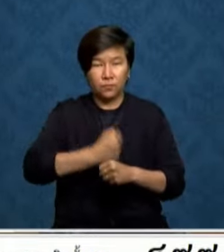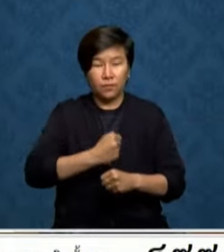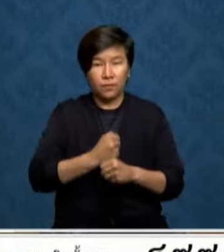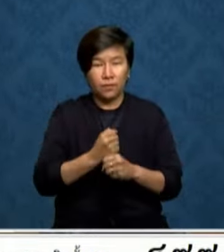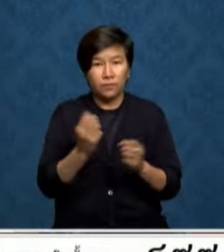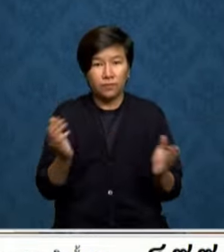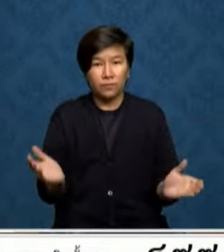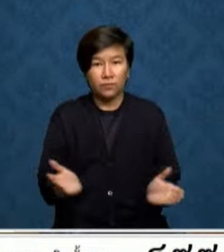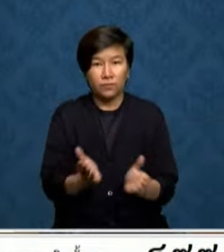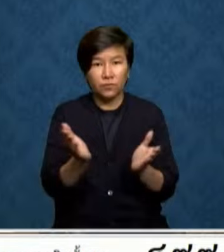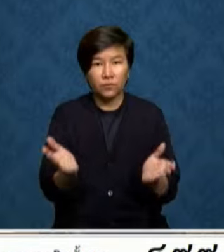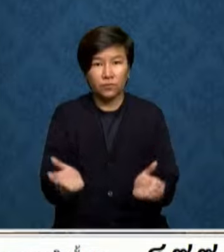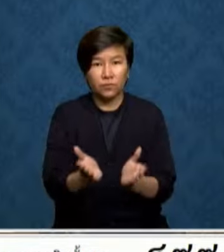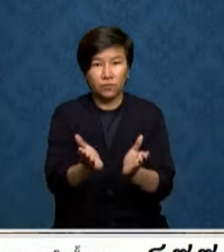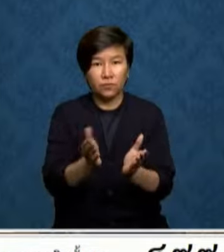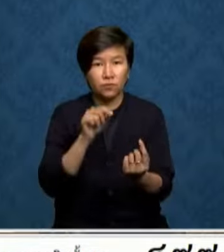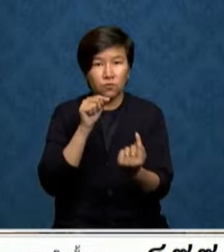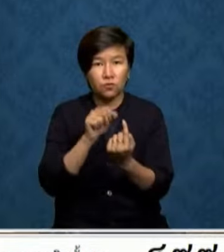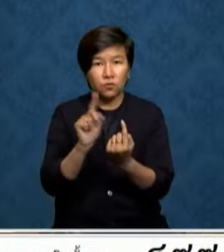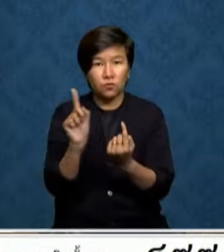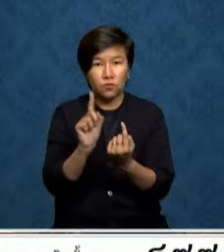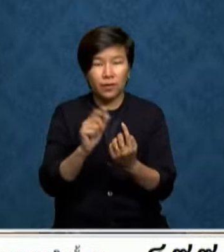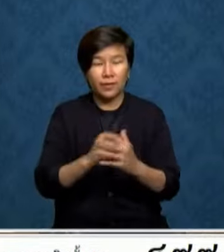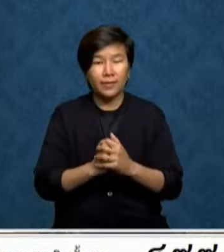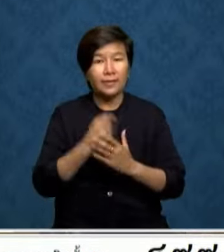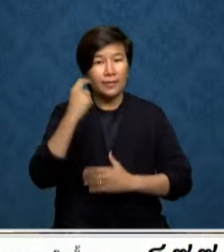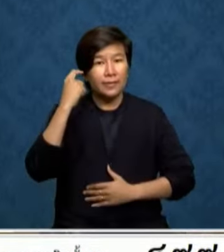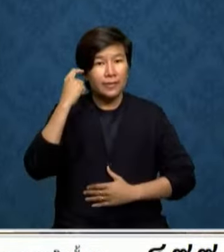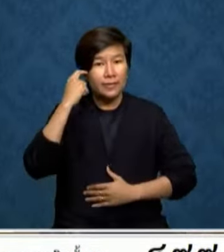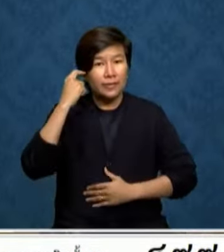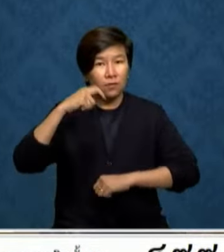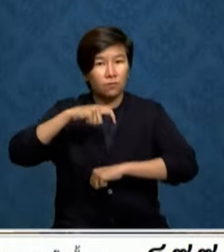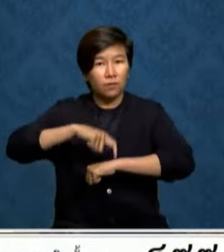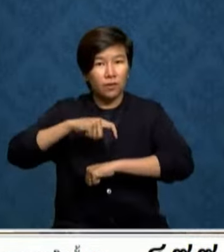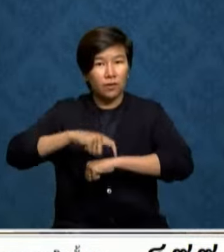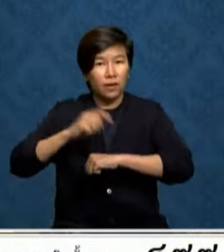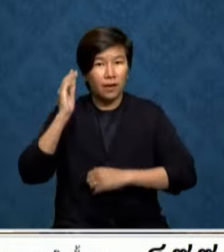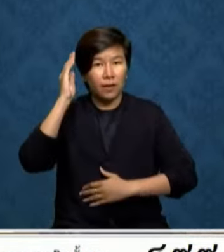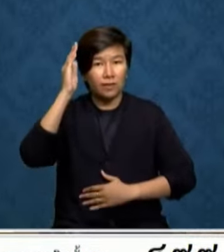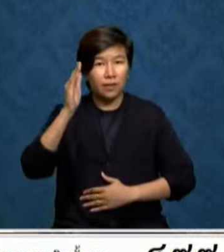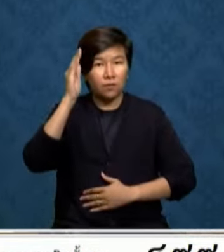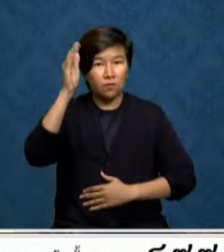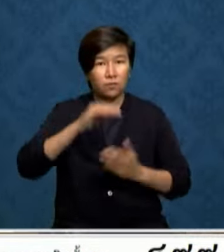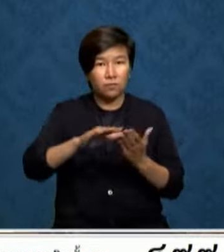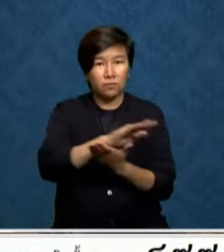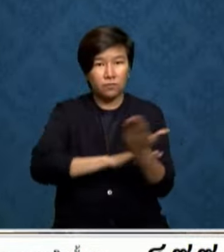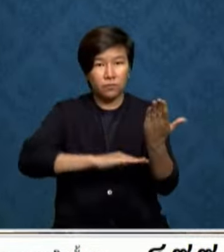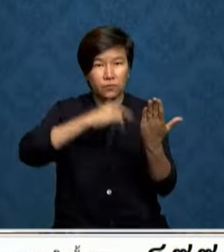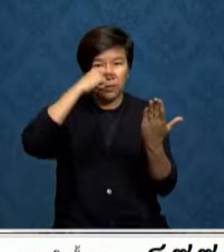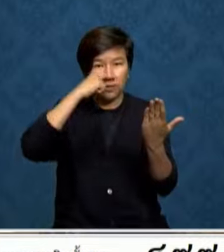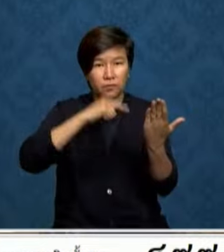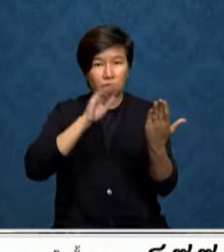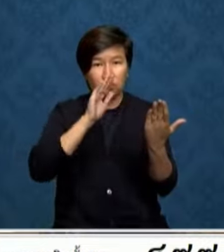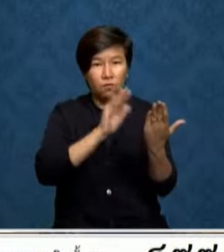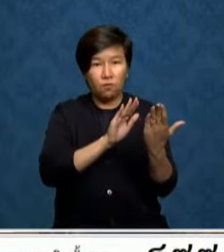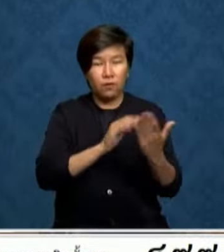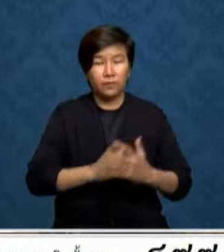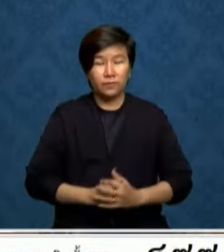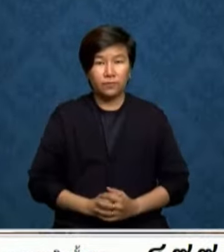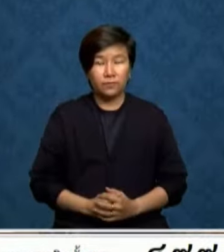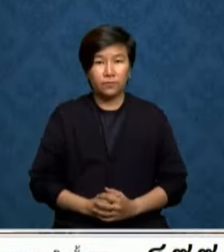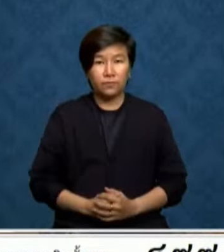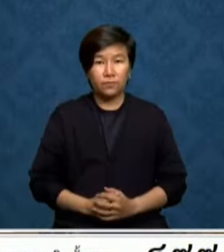ดันสิ่งที่เราคิดว่าเป็นอนาคตของประเทศนะครับสุดท้ายน